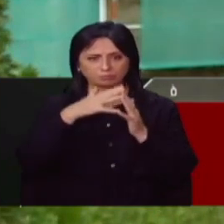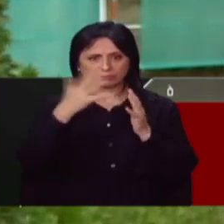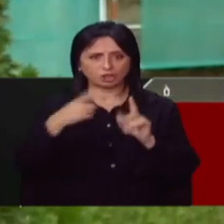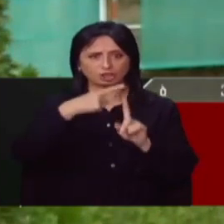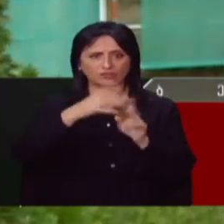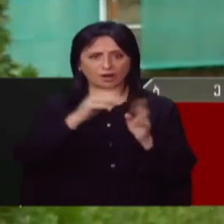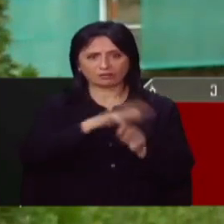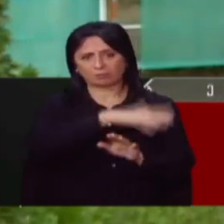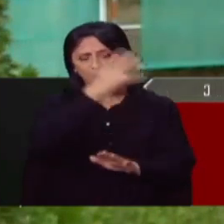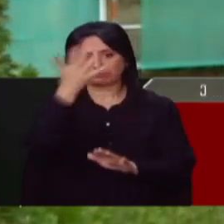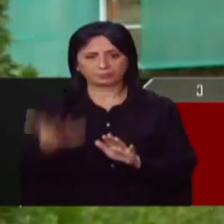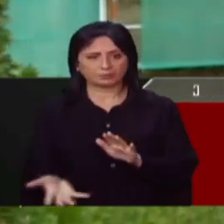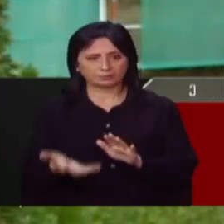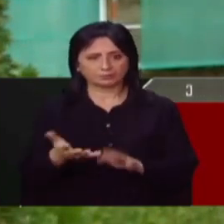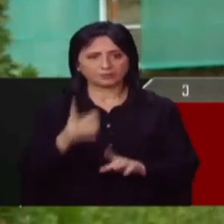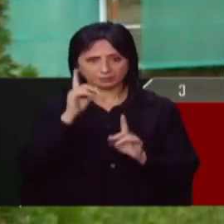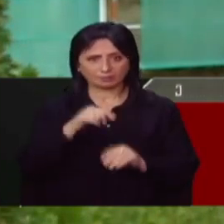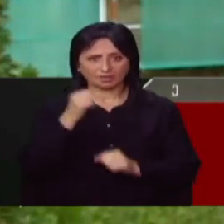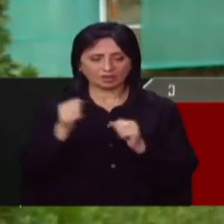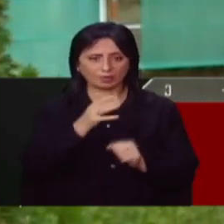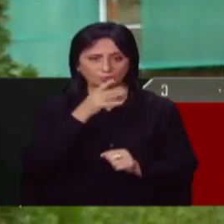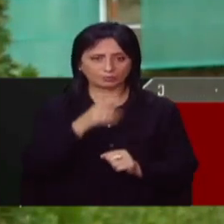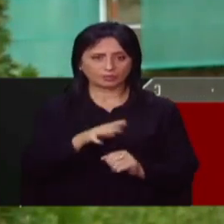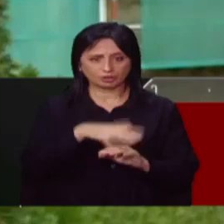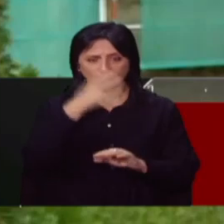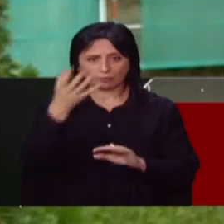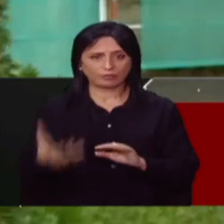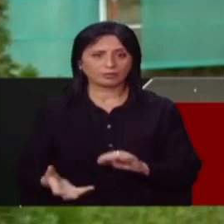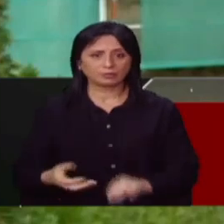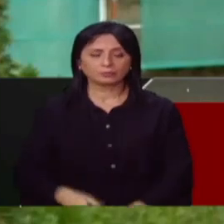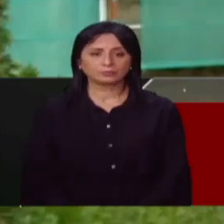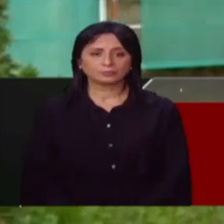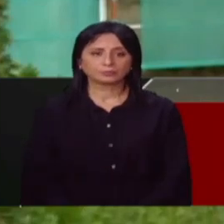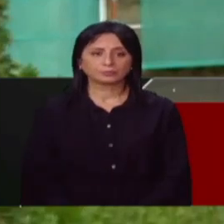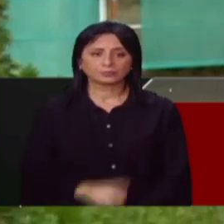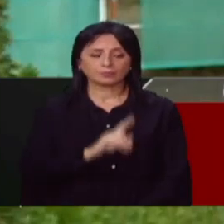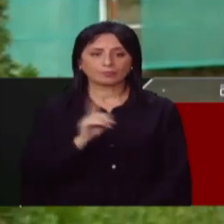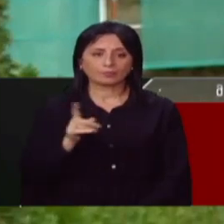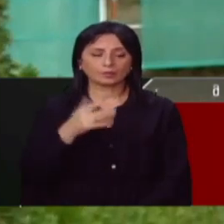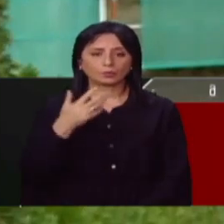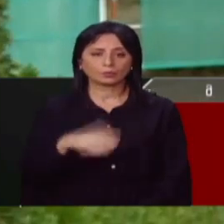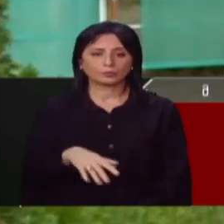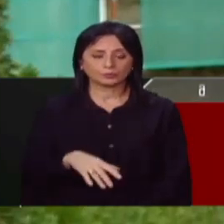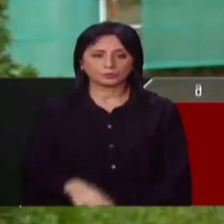ერთად, როგორც იცით, იმ ჩამოვარდა. მაგრამ უკვე